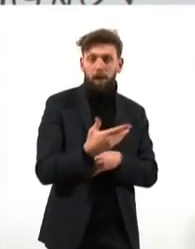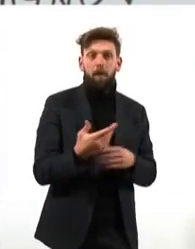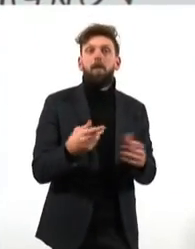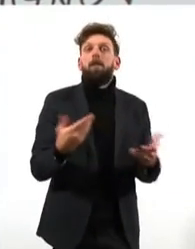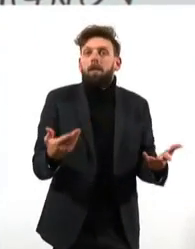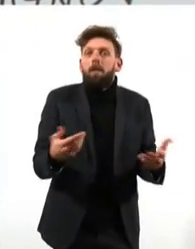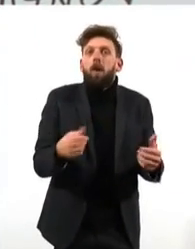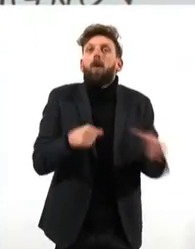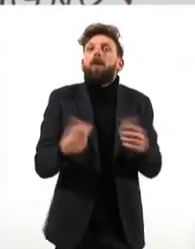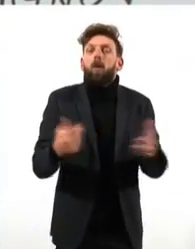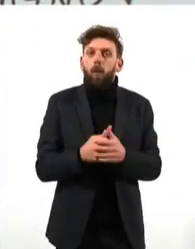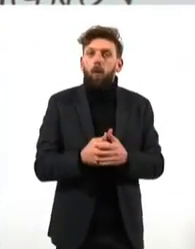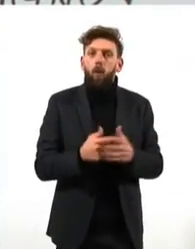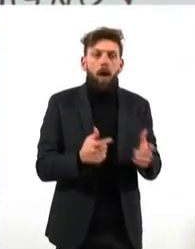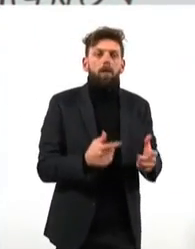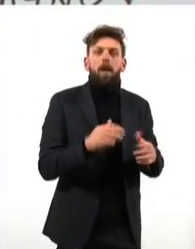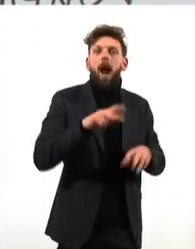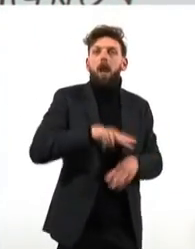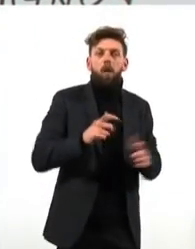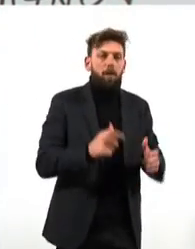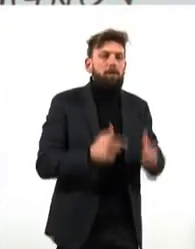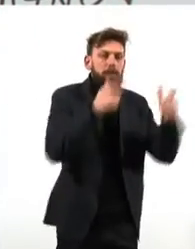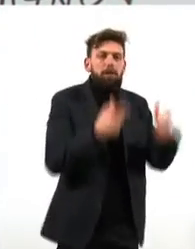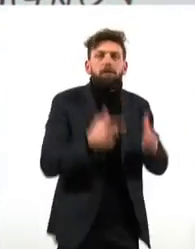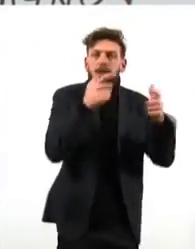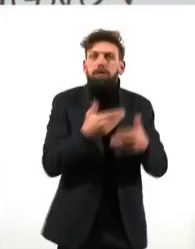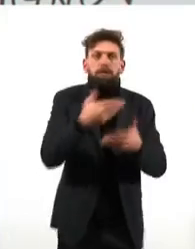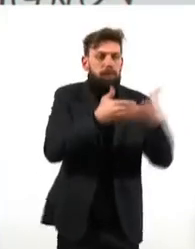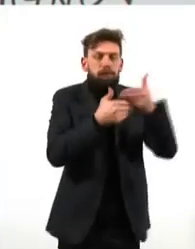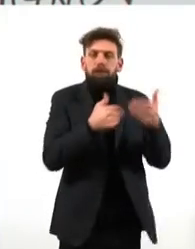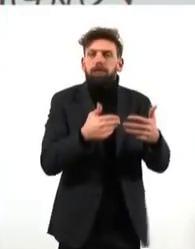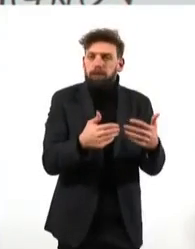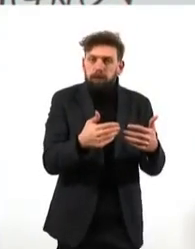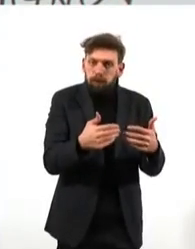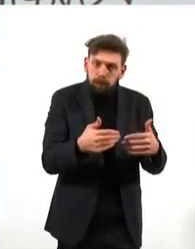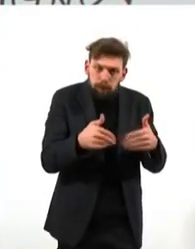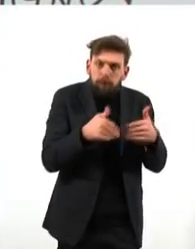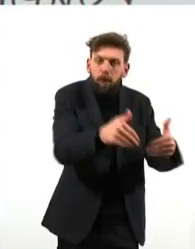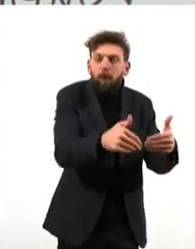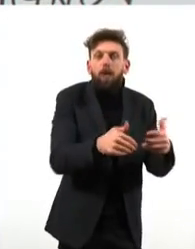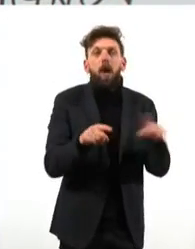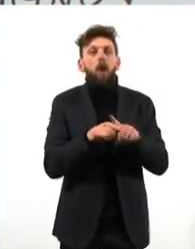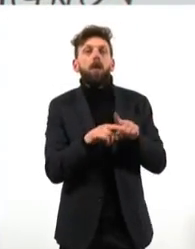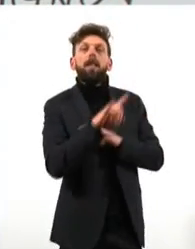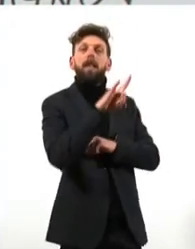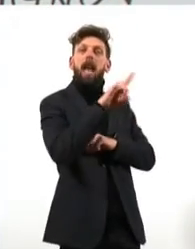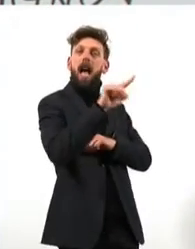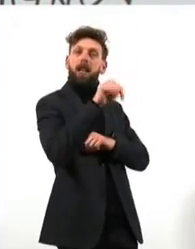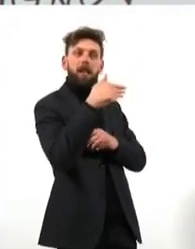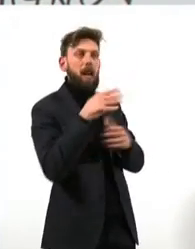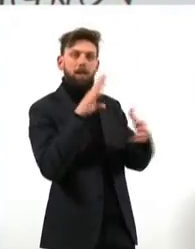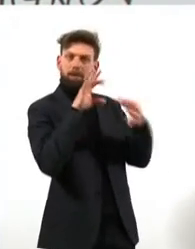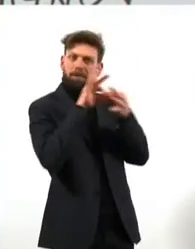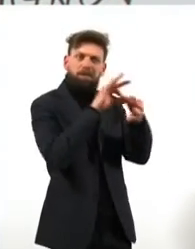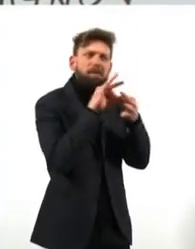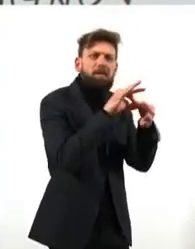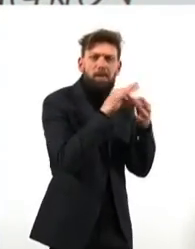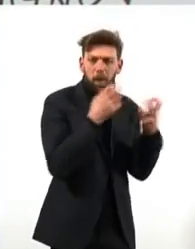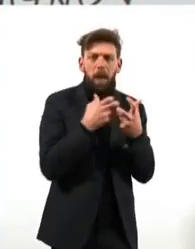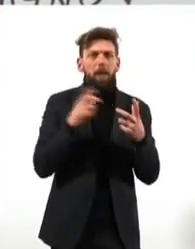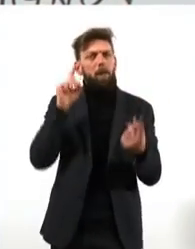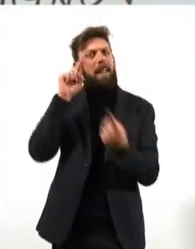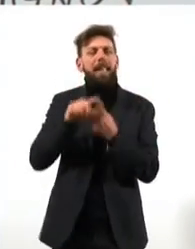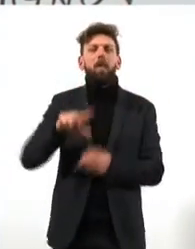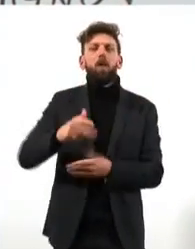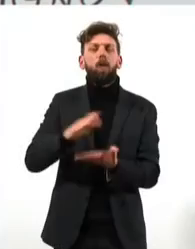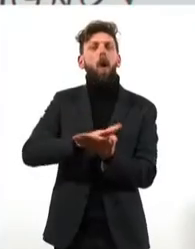logements et peut-être essayer de produire encore plus avec les bailleurs sociaux sur ce logement intermédiaire. Il y avait un